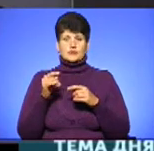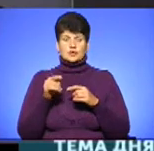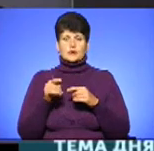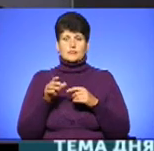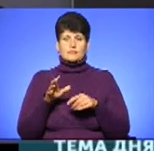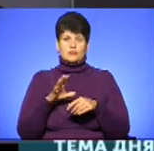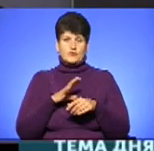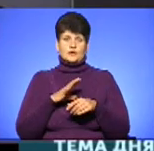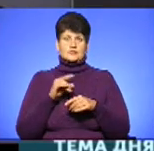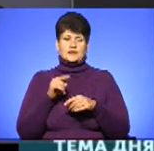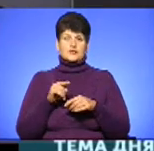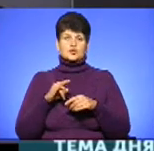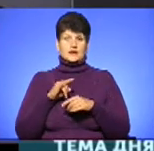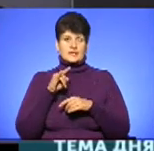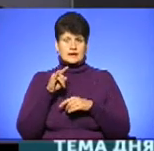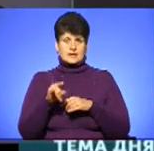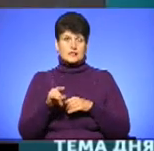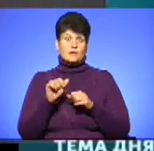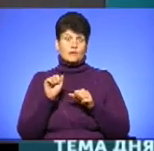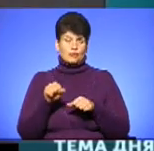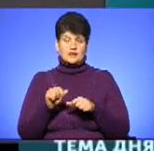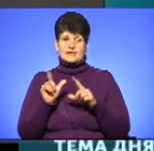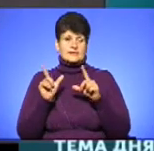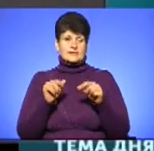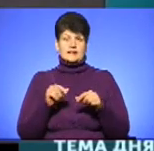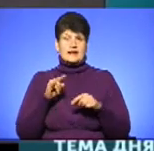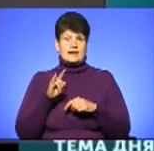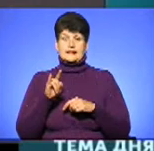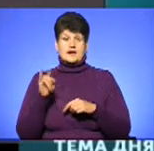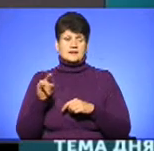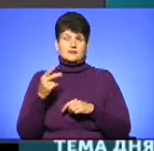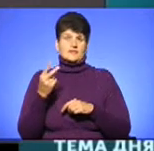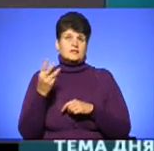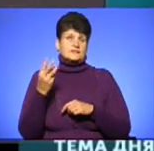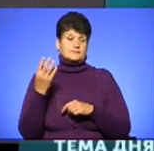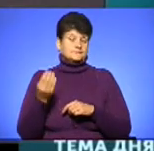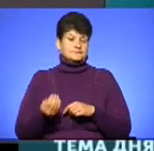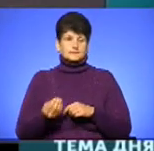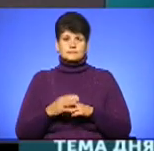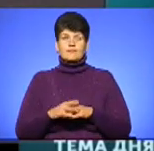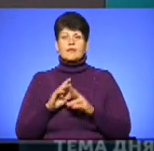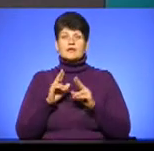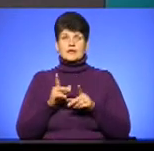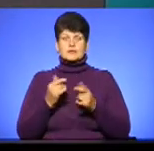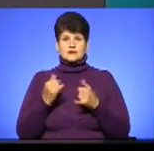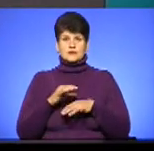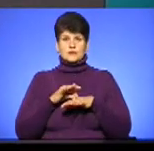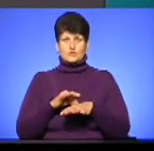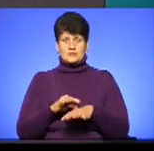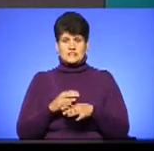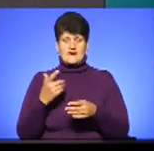таке, що літаки могли відпочивати день-два і не робити тої роботи. Як відбувається вакцинація? Ми маємо можливість разом із глядачами зараз